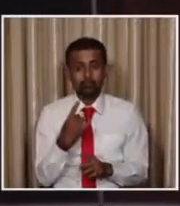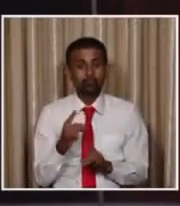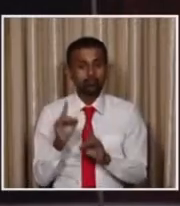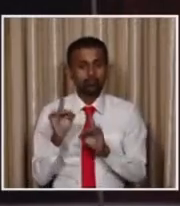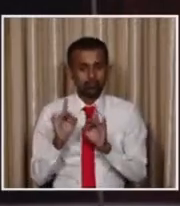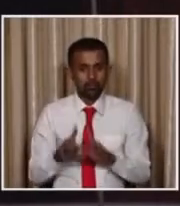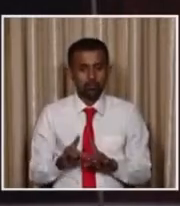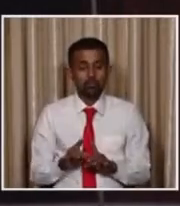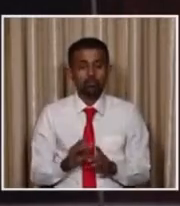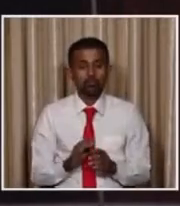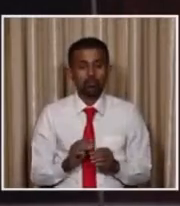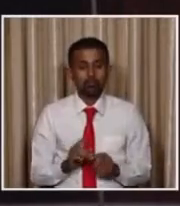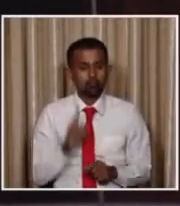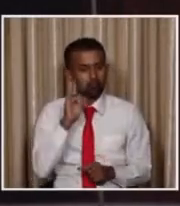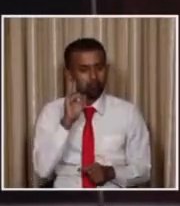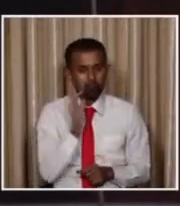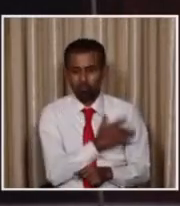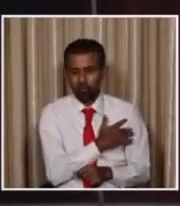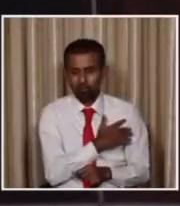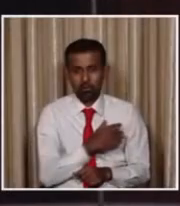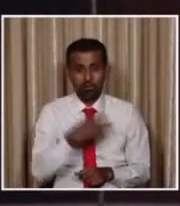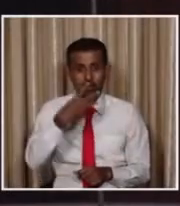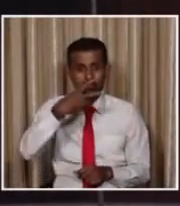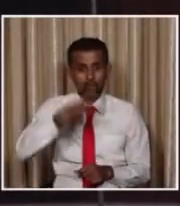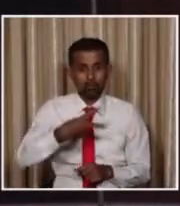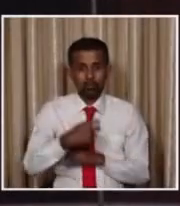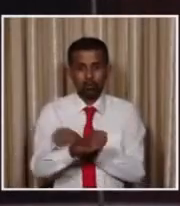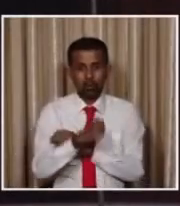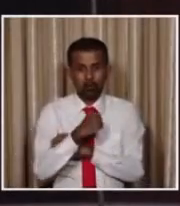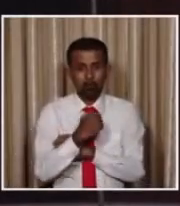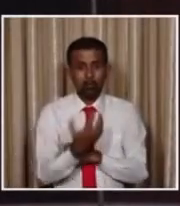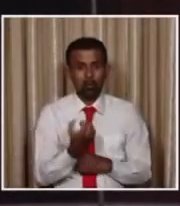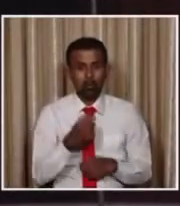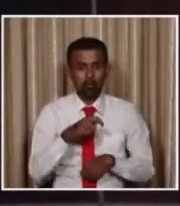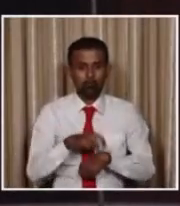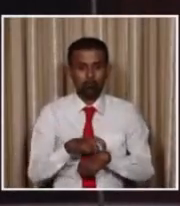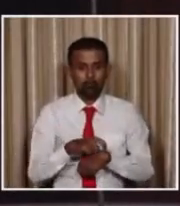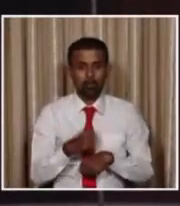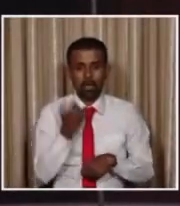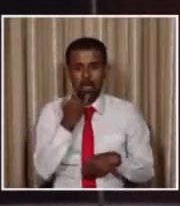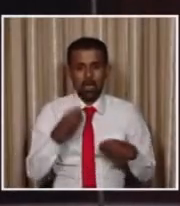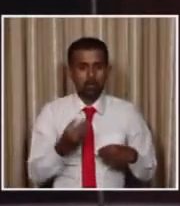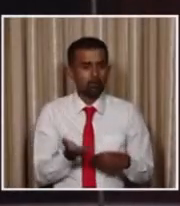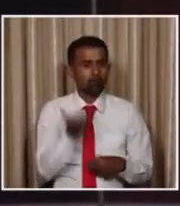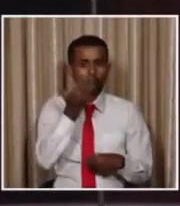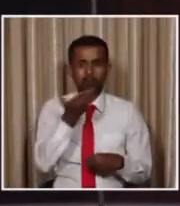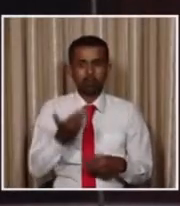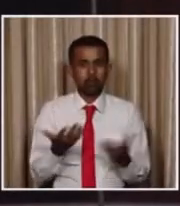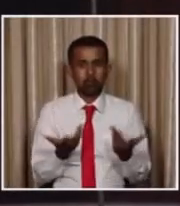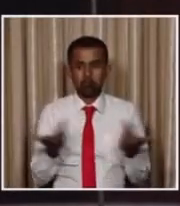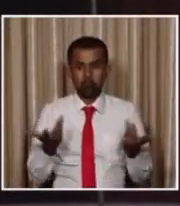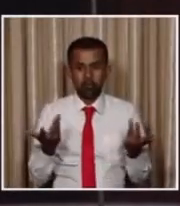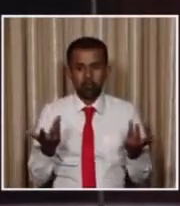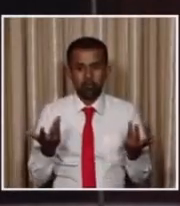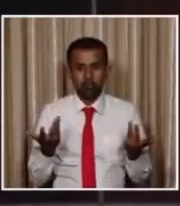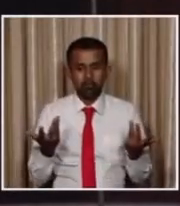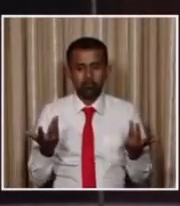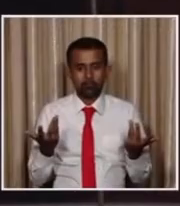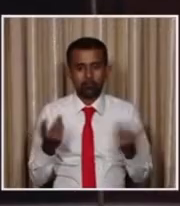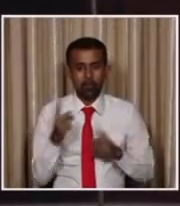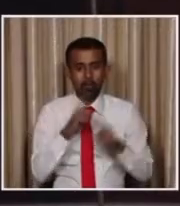නියමයන් මගපෙන්වින් නොතක හරිමින් තුනෙන් දෙකේ බලයක් ගන්න ඕන වෙලාවකදී සරල බහුතරෙන් ඒක කරන්න බෑ සම්මත කරන්න